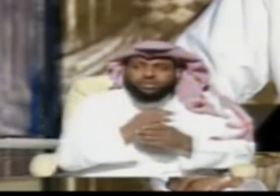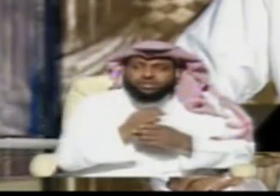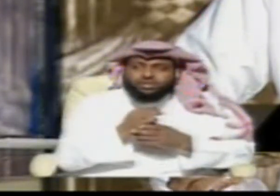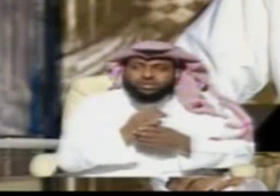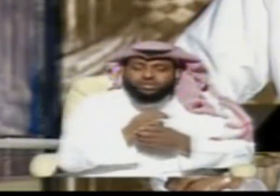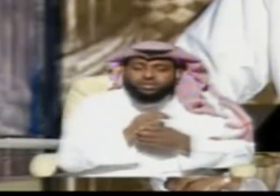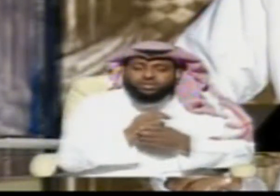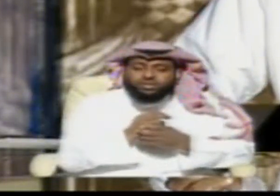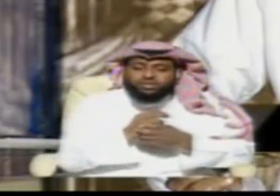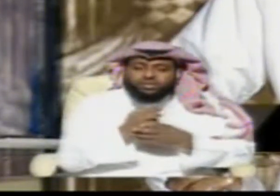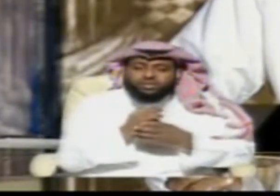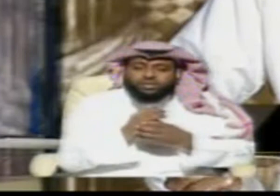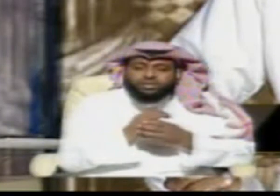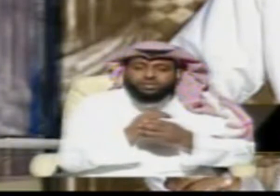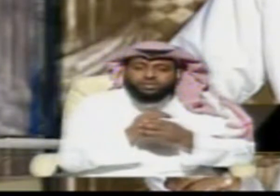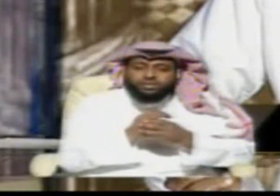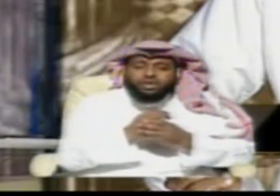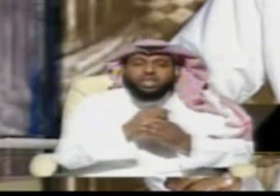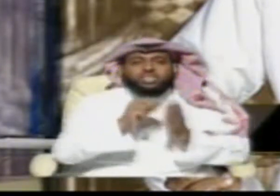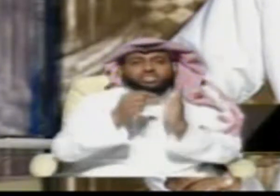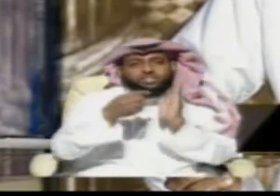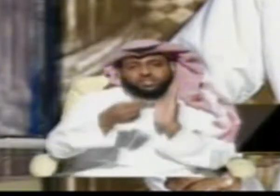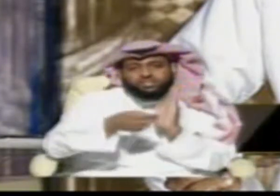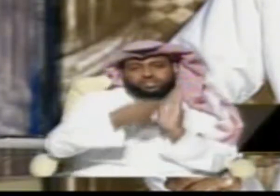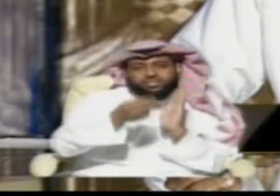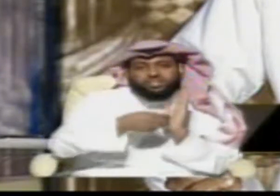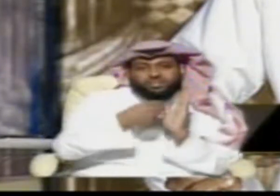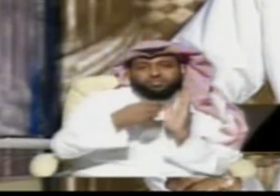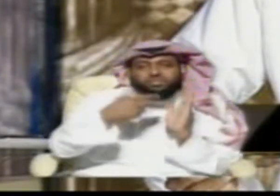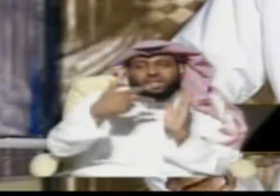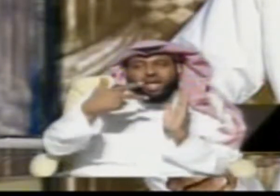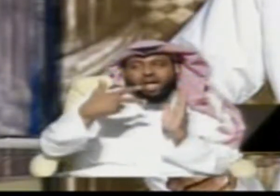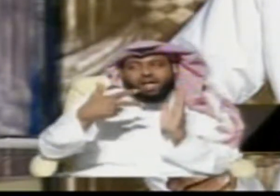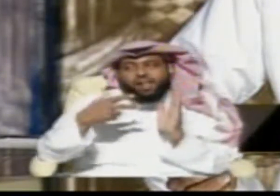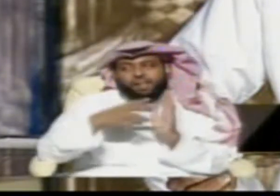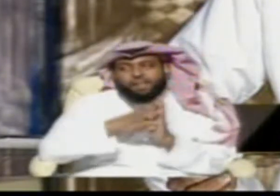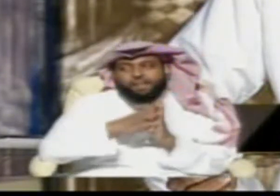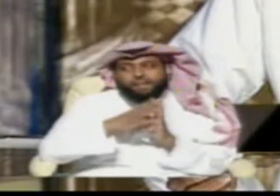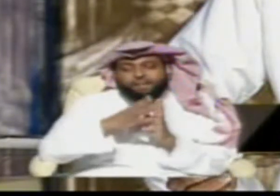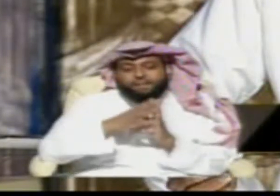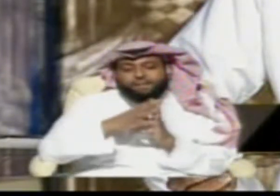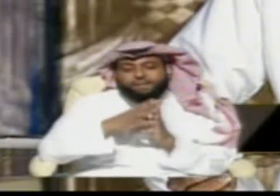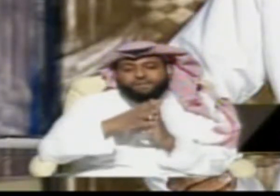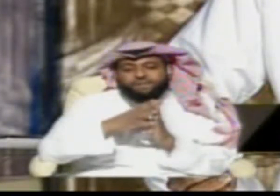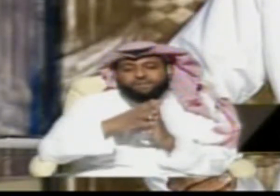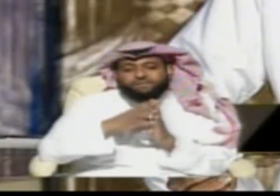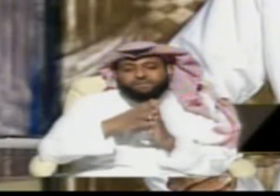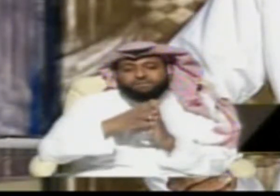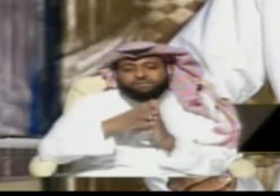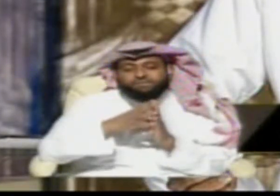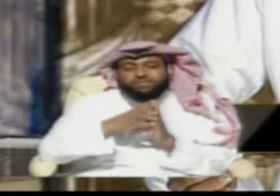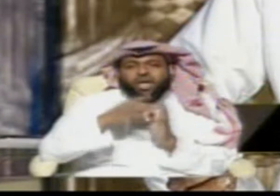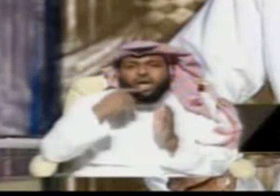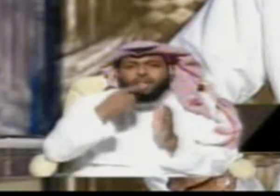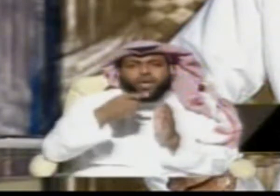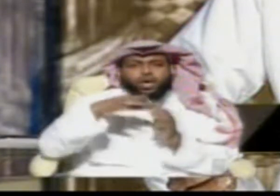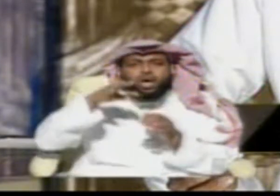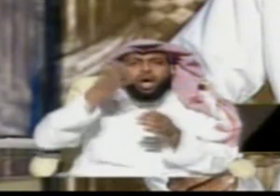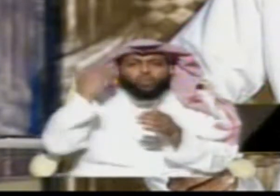أخرى. أيوة. يعني كنت أعتقد إن بيجي أحد من الطلاب وبيشوفها وبيعطيه إياه.